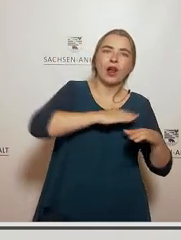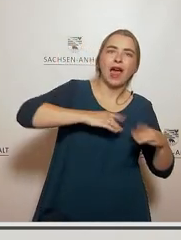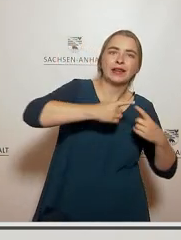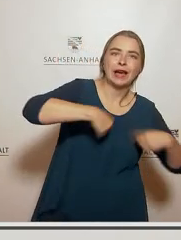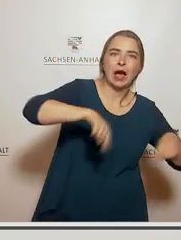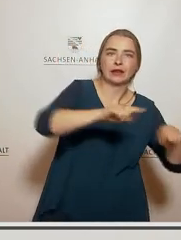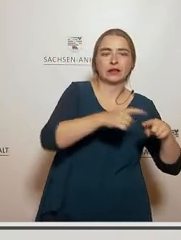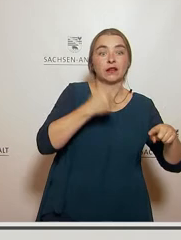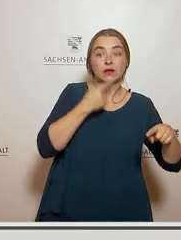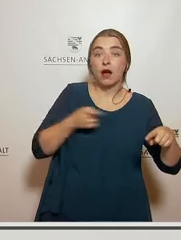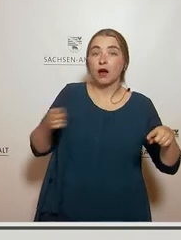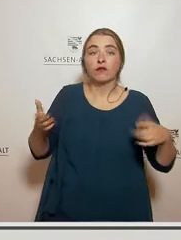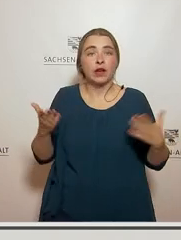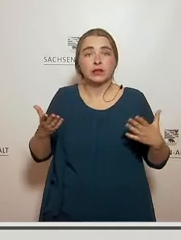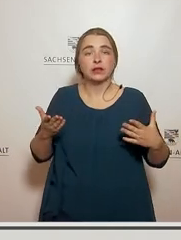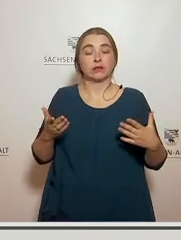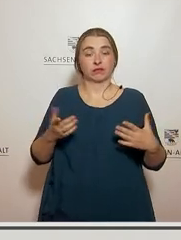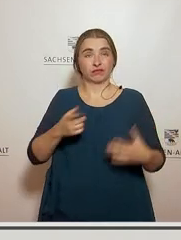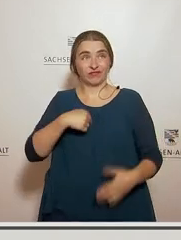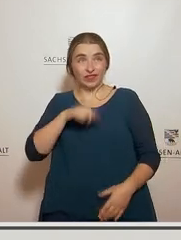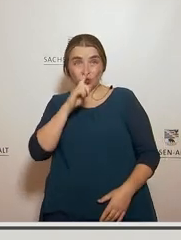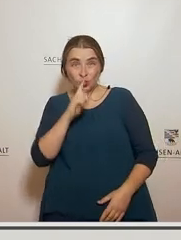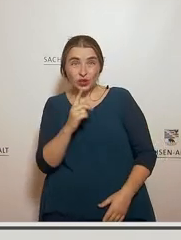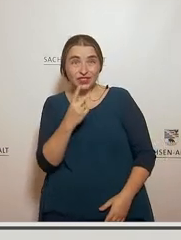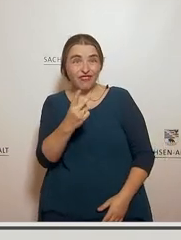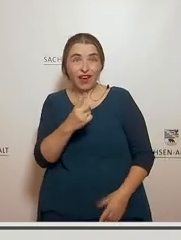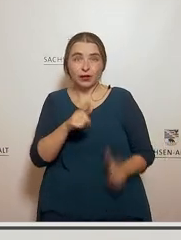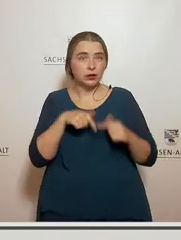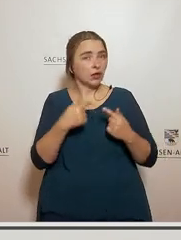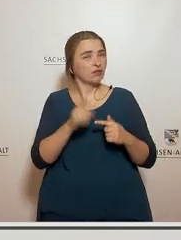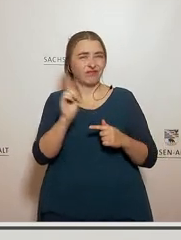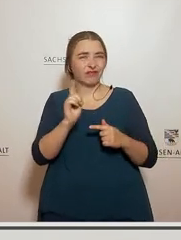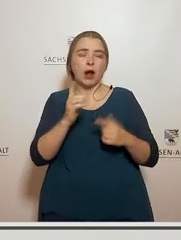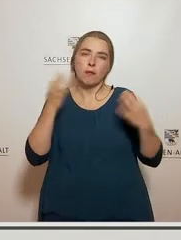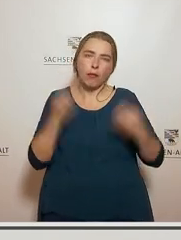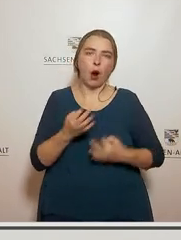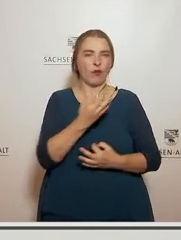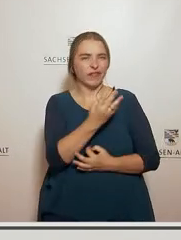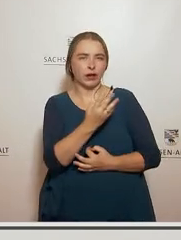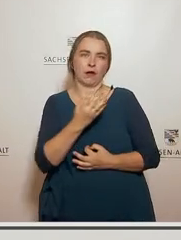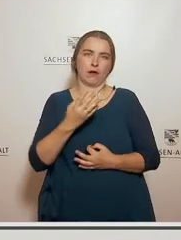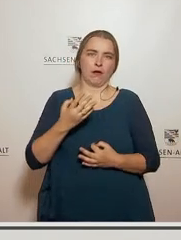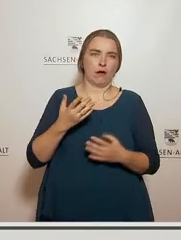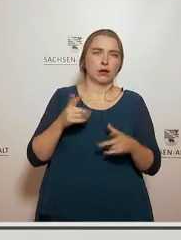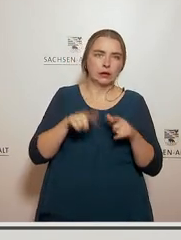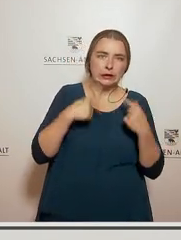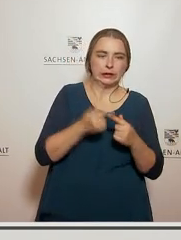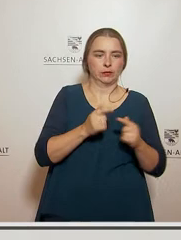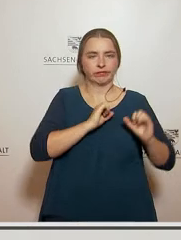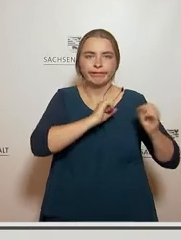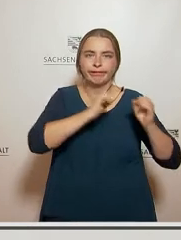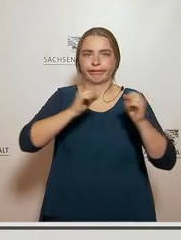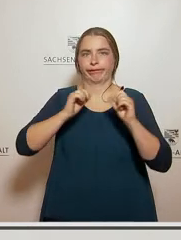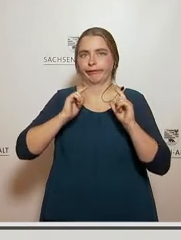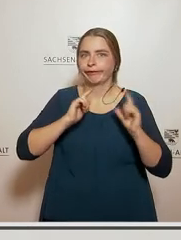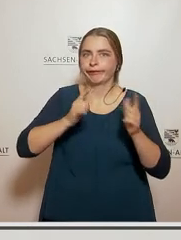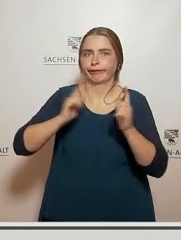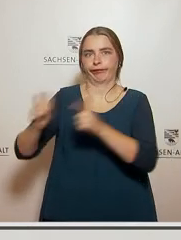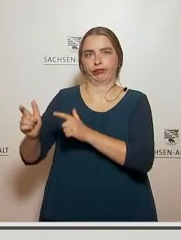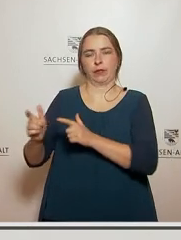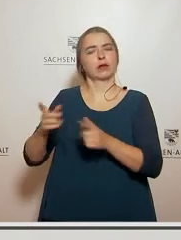Impfteams haben, möchten drei oder sogar vier Impfteams haben, weil sie sagen, sie können darüber nochmal mobil in unterschiedliche